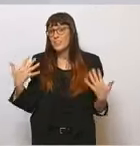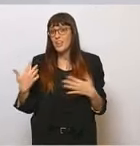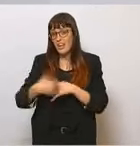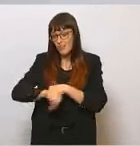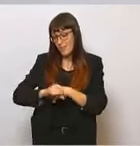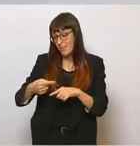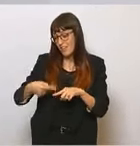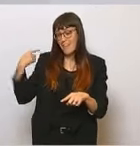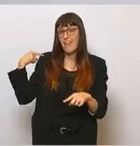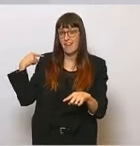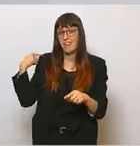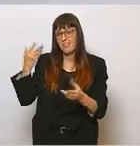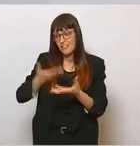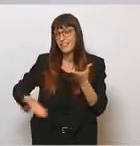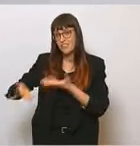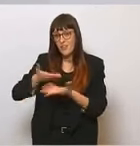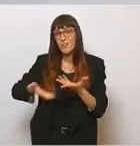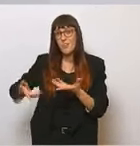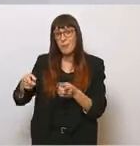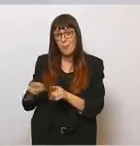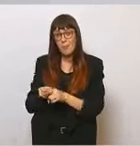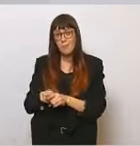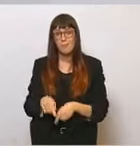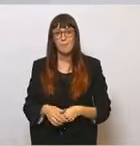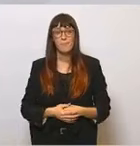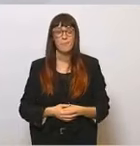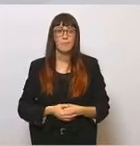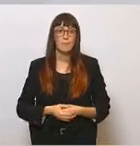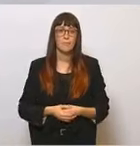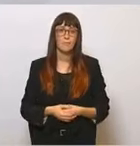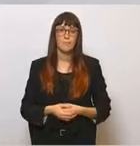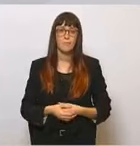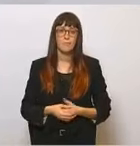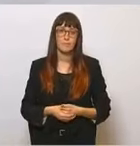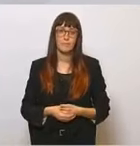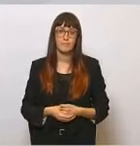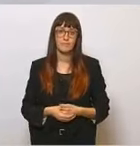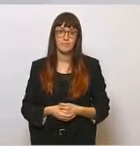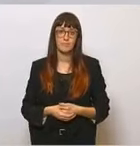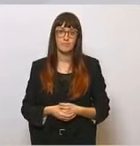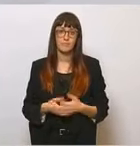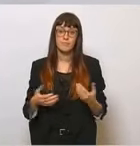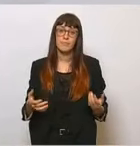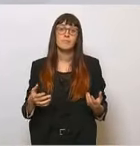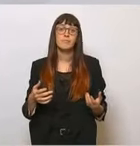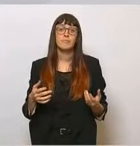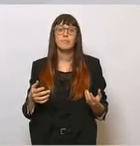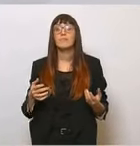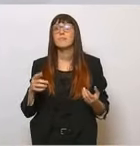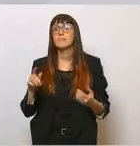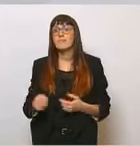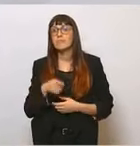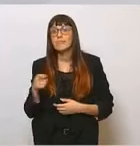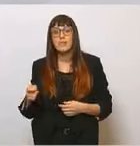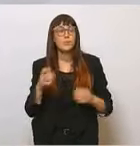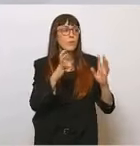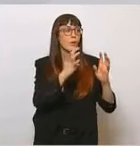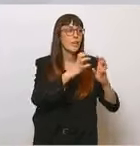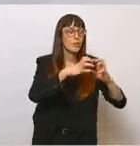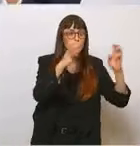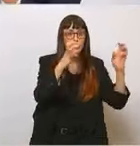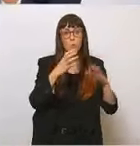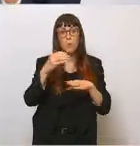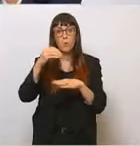Et je crois qu'on est au cœur des sujets qui sont actuellement en débat entre la Commission, le Parlement et le